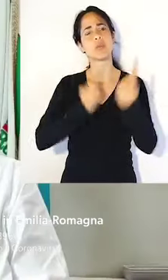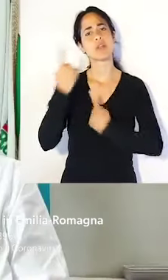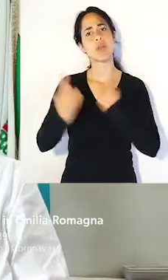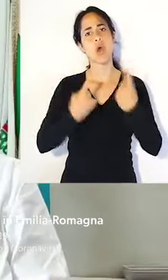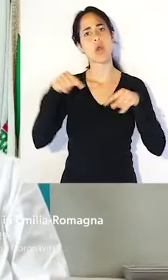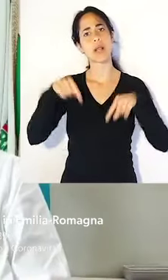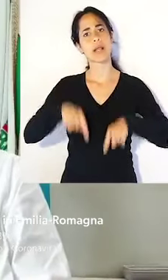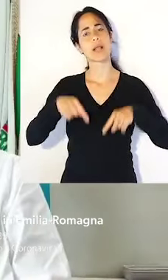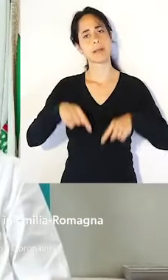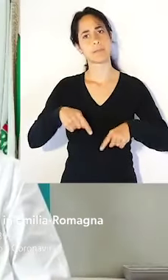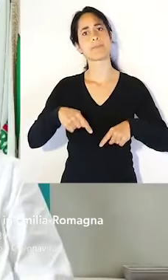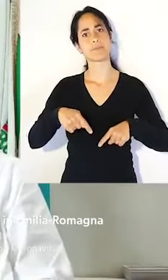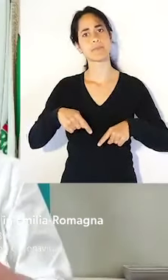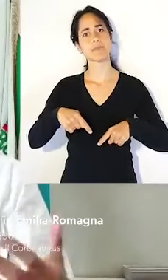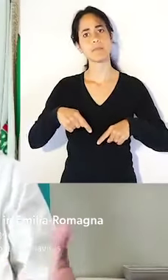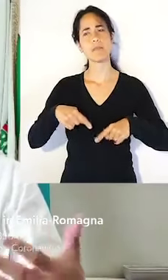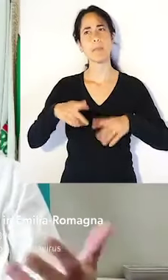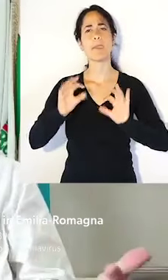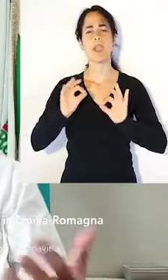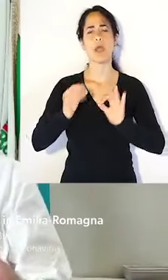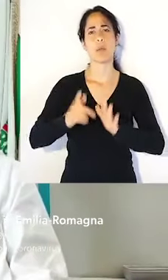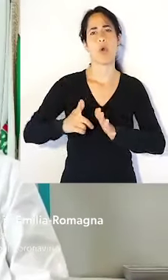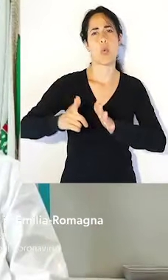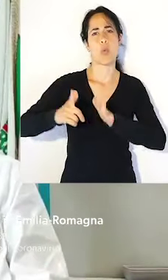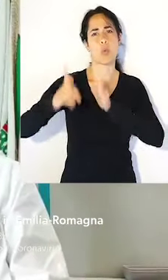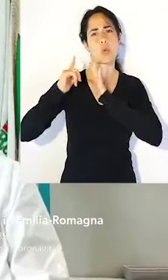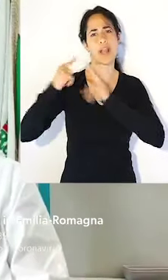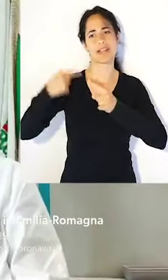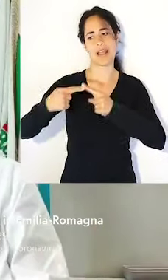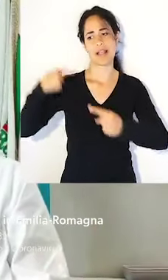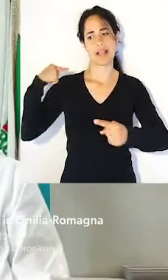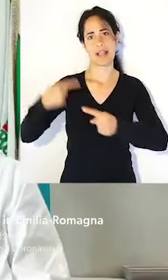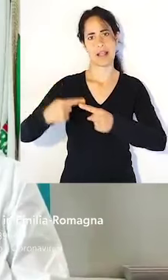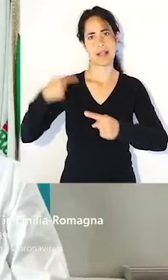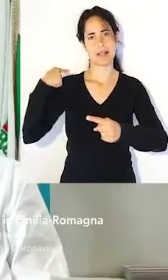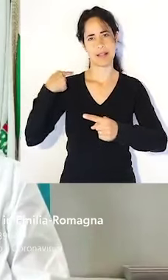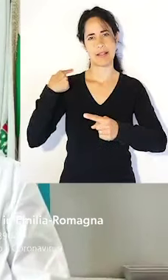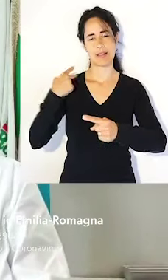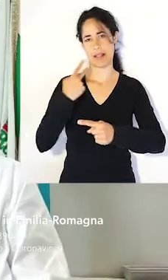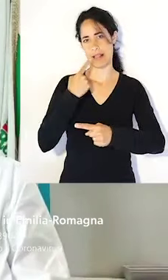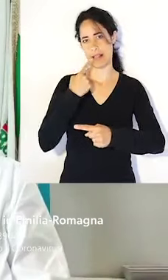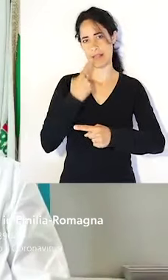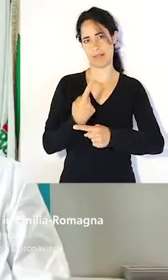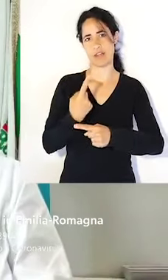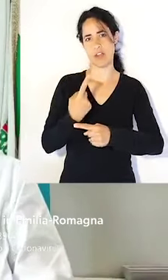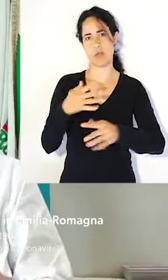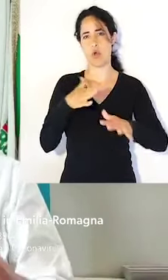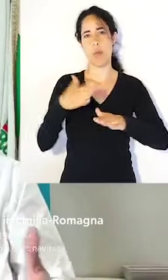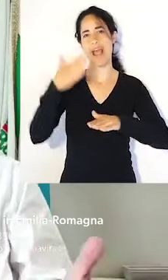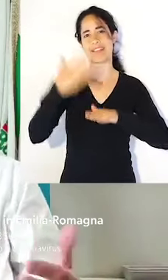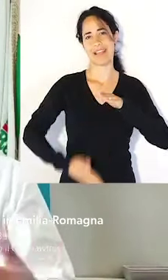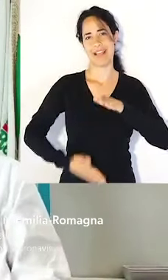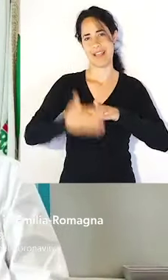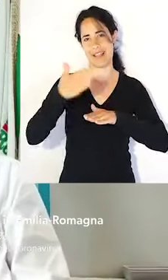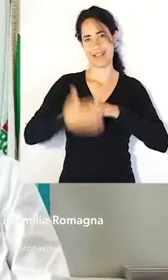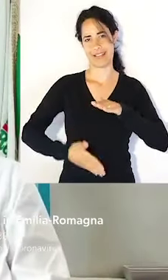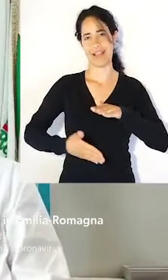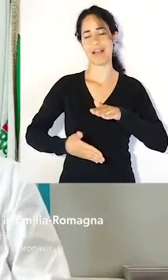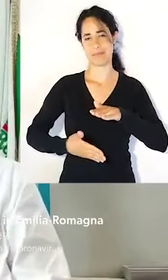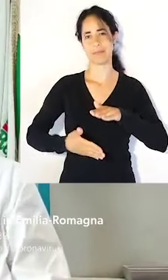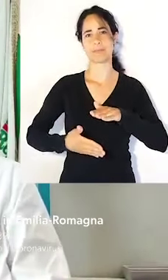peraltro è risente a una settimana esatta, appunto, come diciamo così,